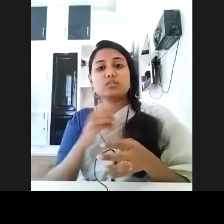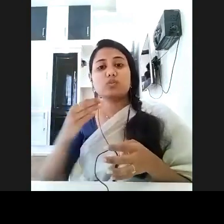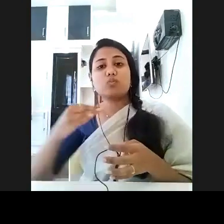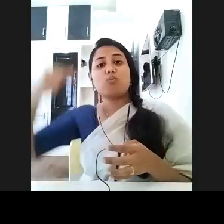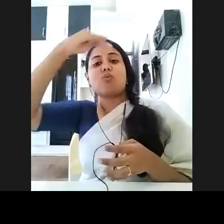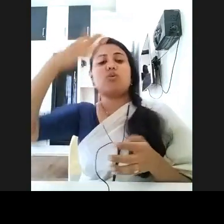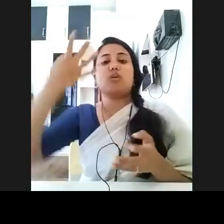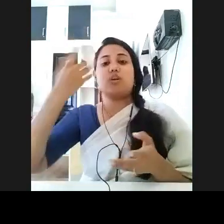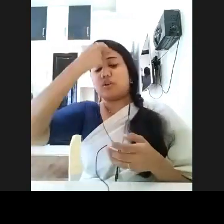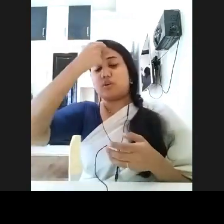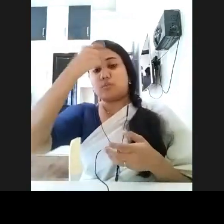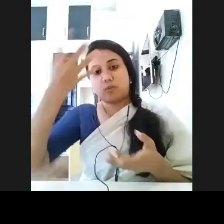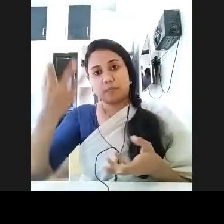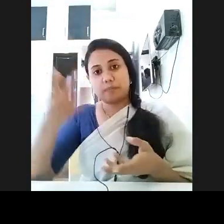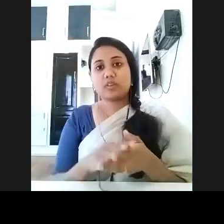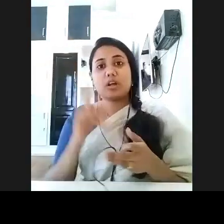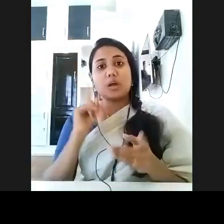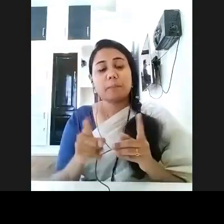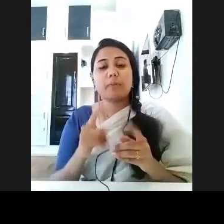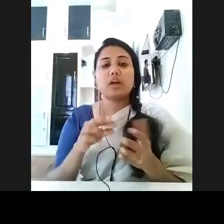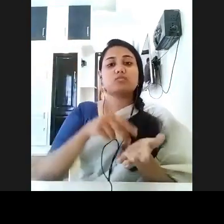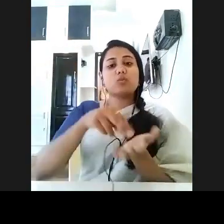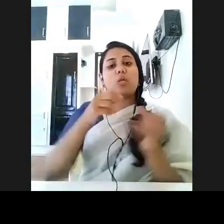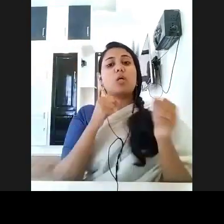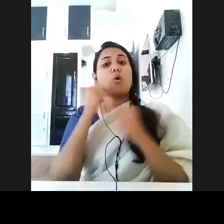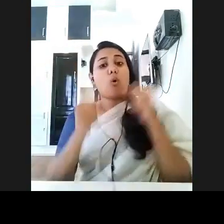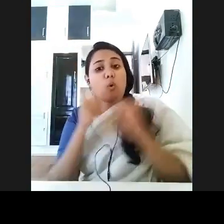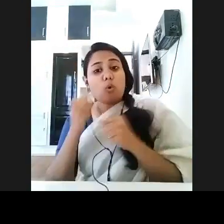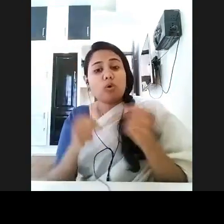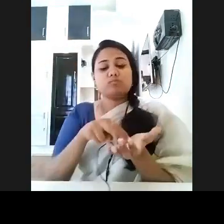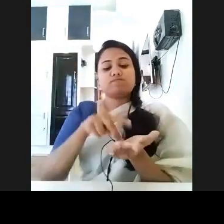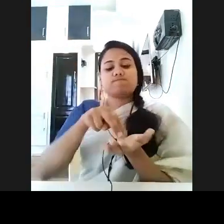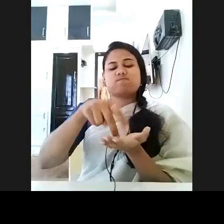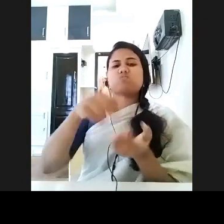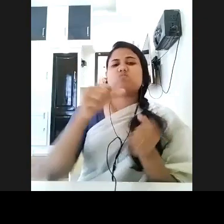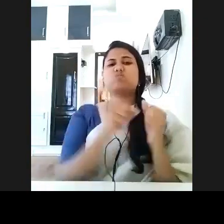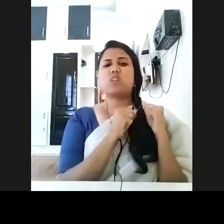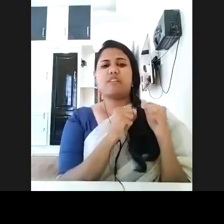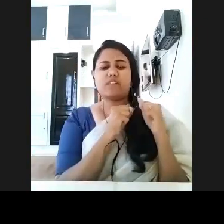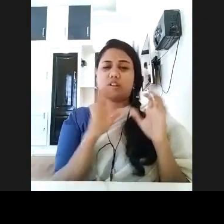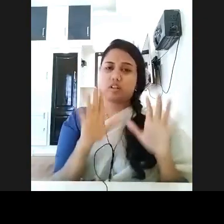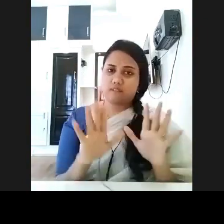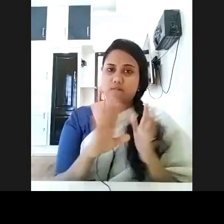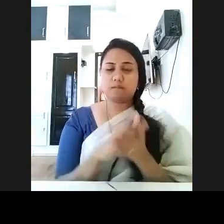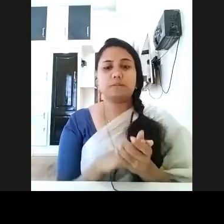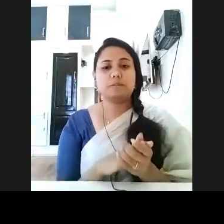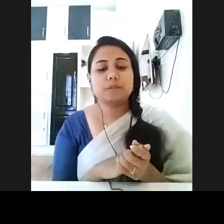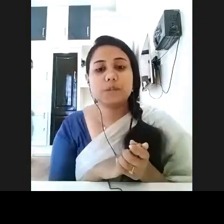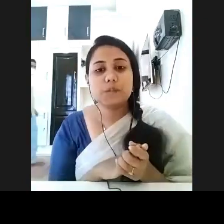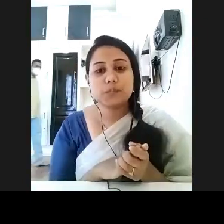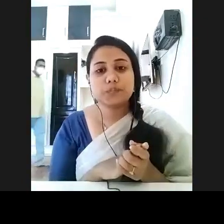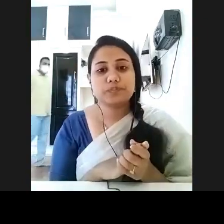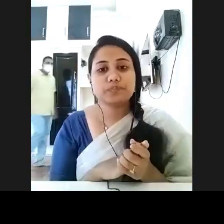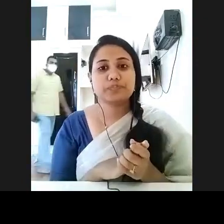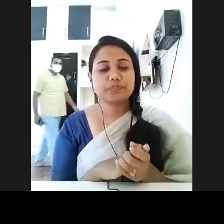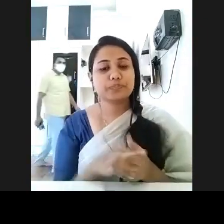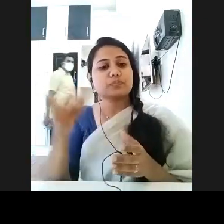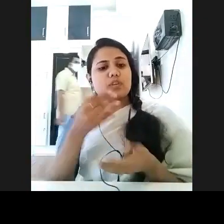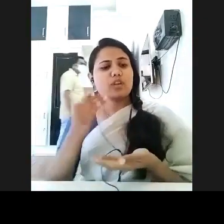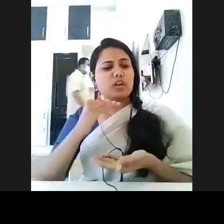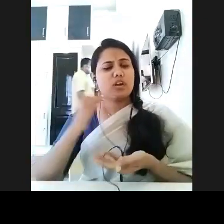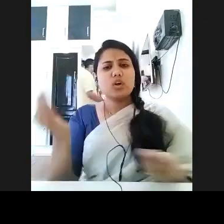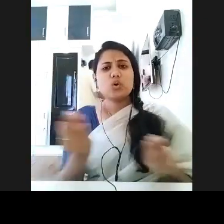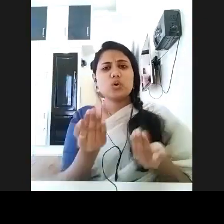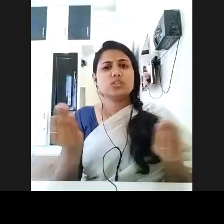കാര്യങ്ങളും നോർമൽ ആയിരിക്കും, ബട്ട് അവർക്ക് കുറെ ഓടാനും ചാടാനും സ്റ്റെപ്സ് കയറാനും ചിലപ്പോൾ പ്രയാസം ഉണ്ടാവാൻ സാധ്യതയുണ്ട്. അപ്പോൾ ഈ കുട്ടികളെ